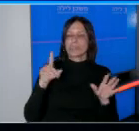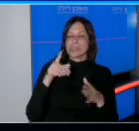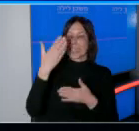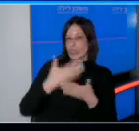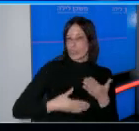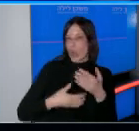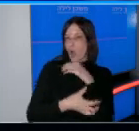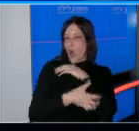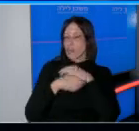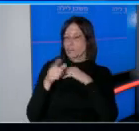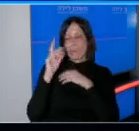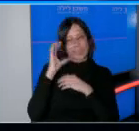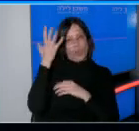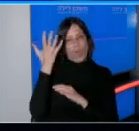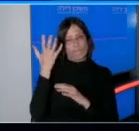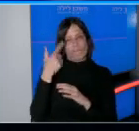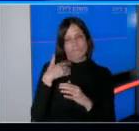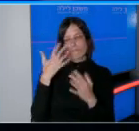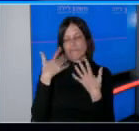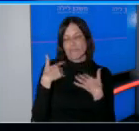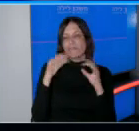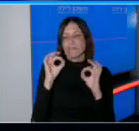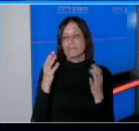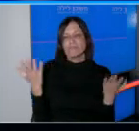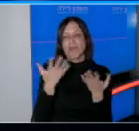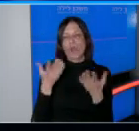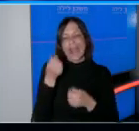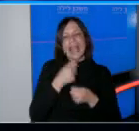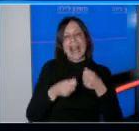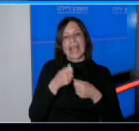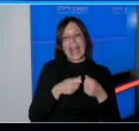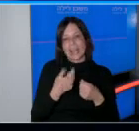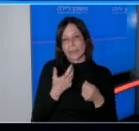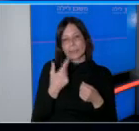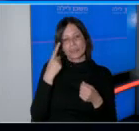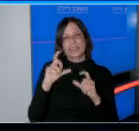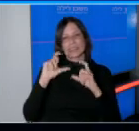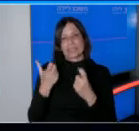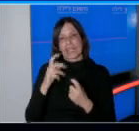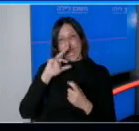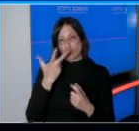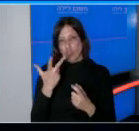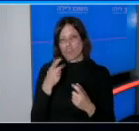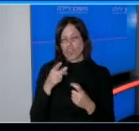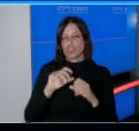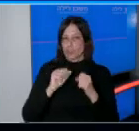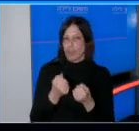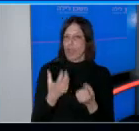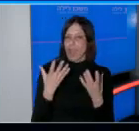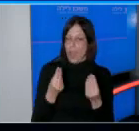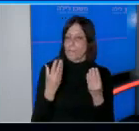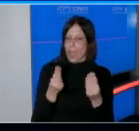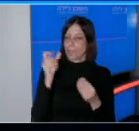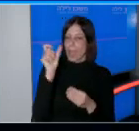בעיניי מטורף. אז בוא תאזן לי רגע, מה קורה כלכלית מבחינתנו? כי אני יודע שהסגר השלישי הולך לשבור פה הרבה מאוד